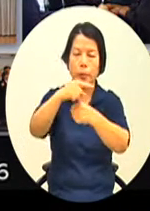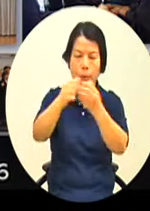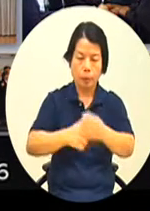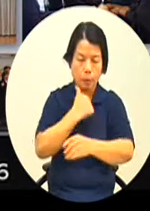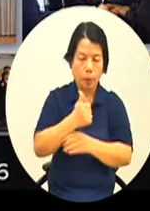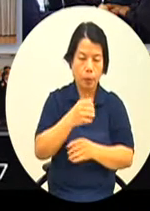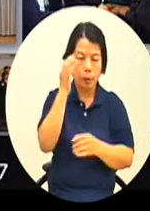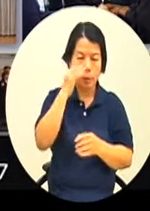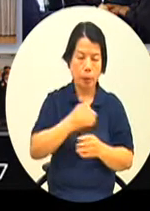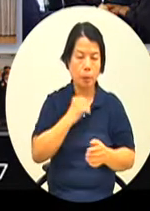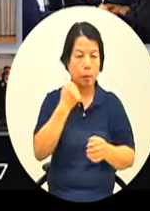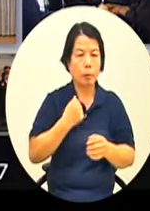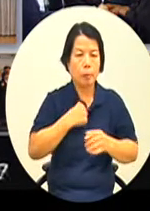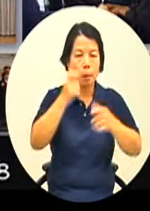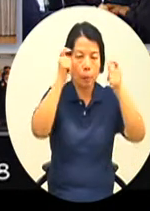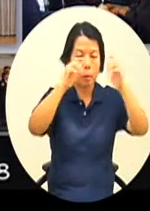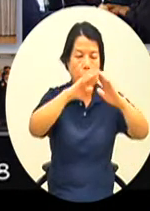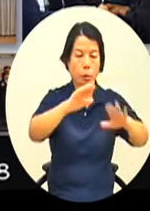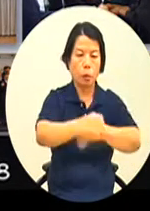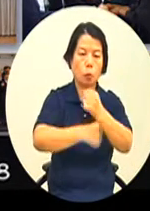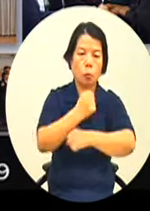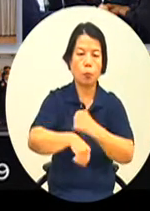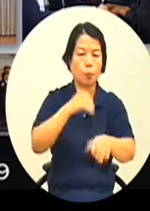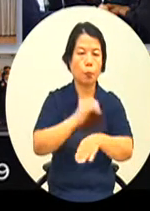雄，那这个活动相当成功哦。